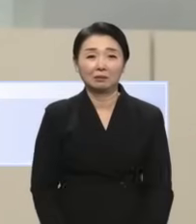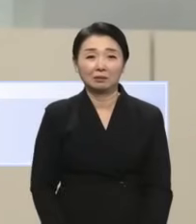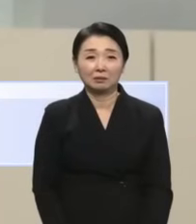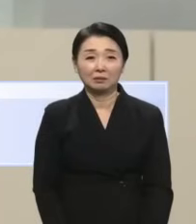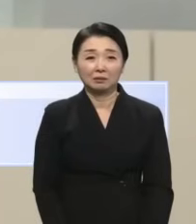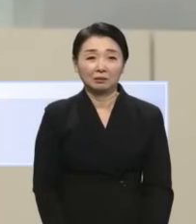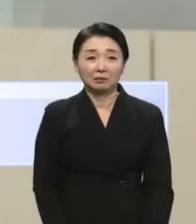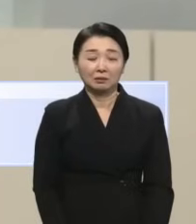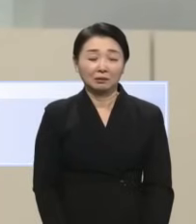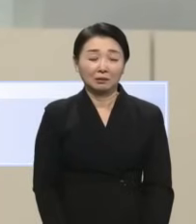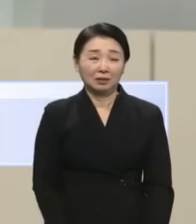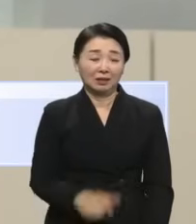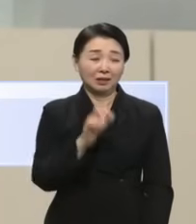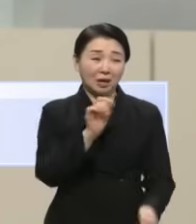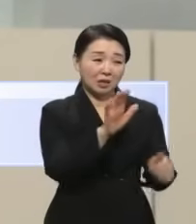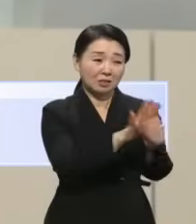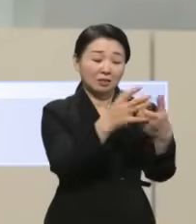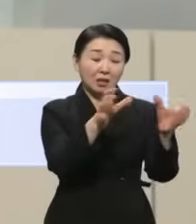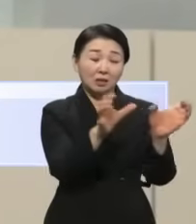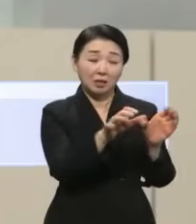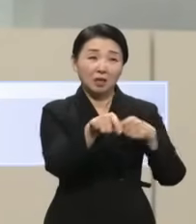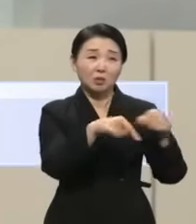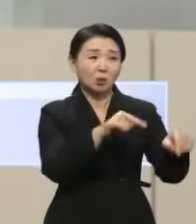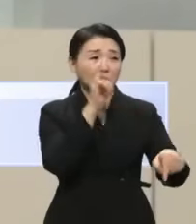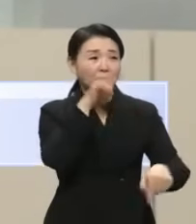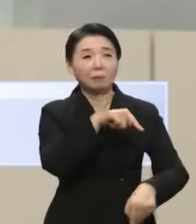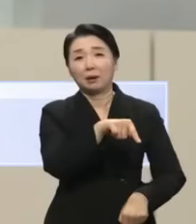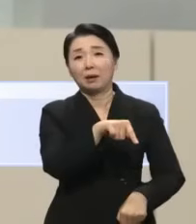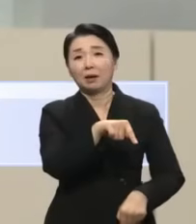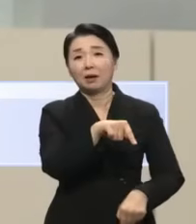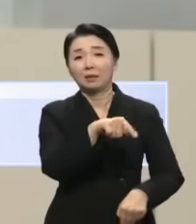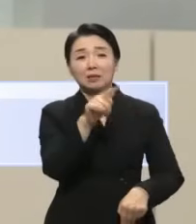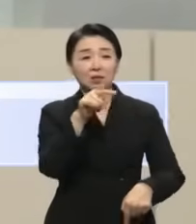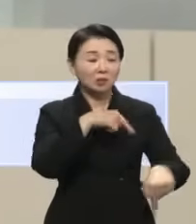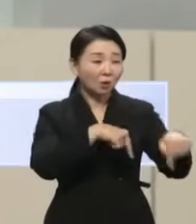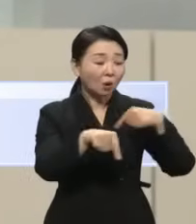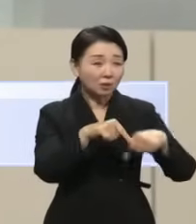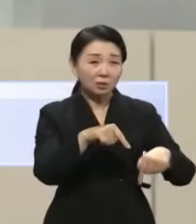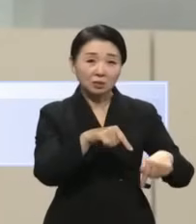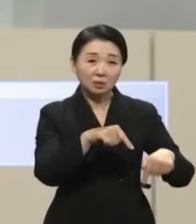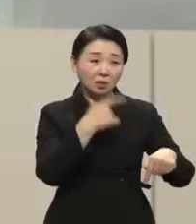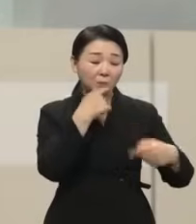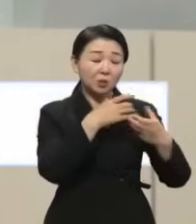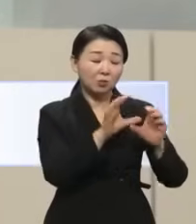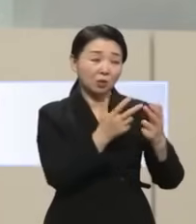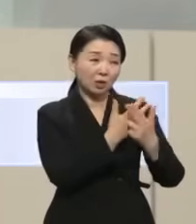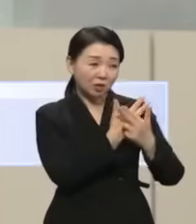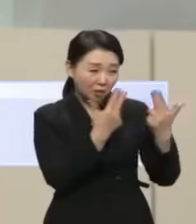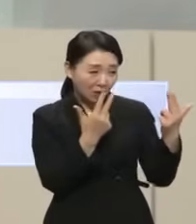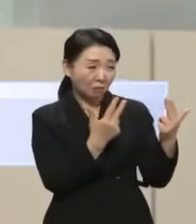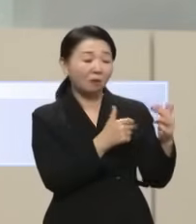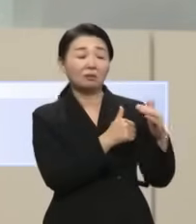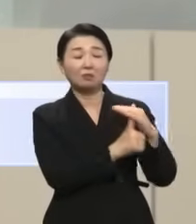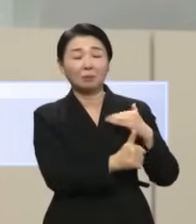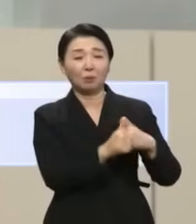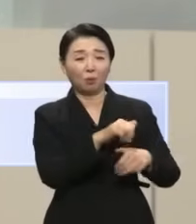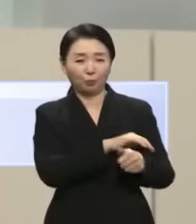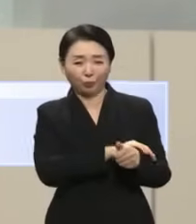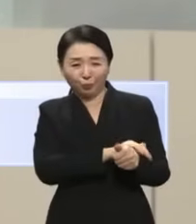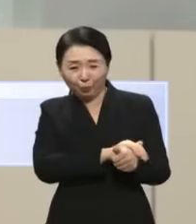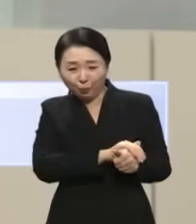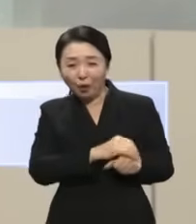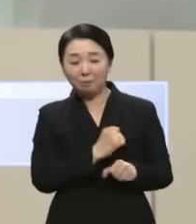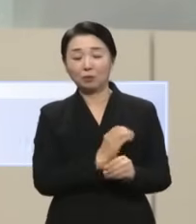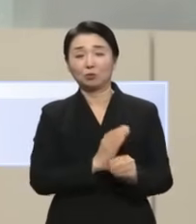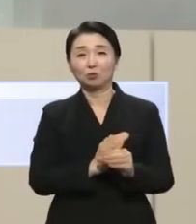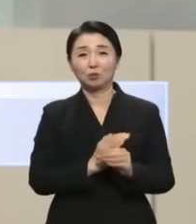지지층과 정치 이거 정말 나쁜 정치고 저런 정치가 오히려 민주당과 이재명 대표를 더 위축시키고 오히려 더 민주당